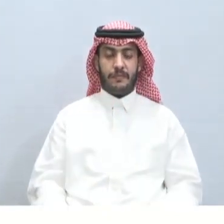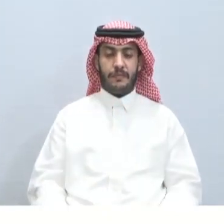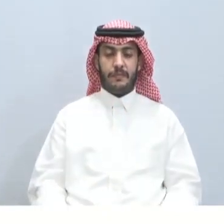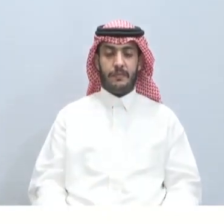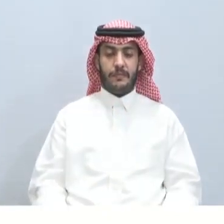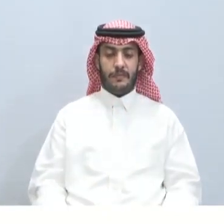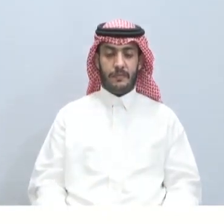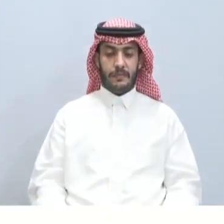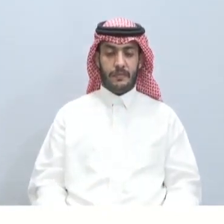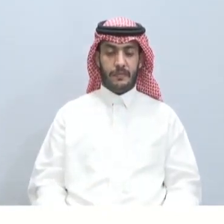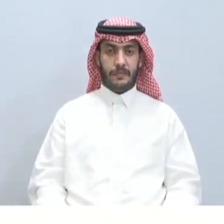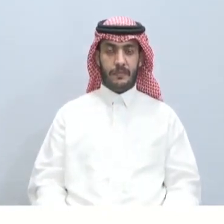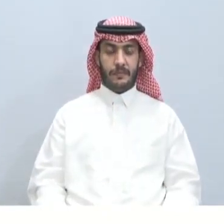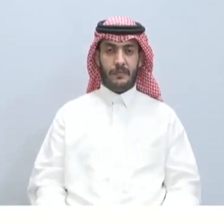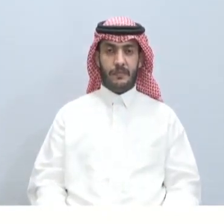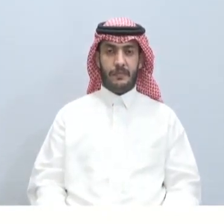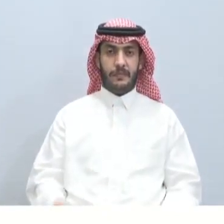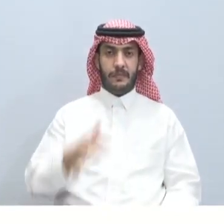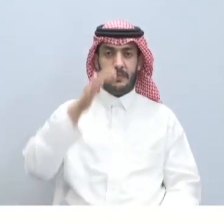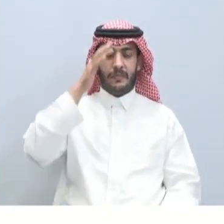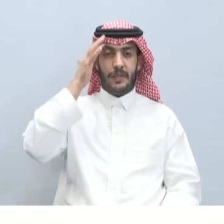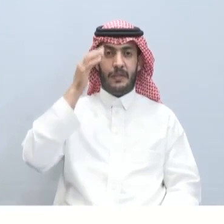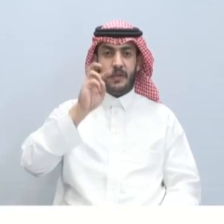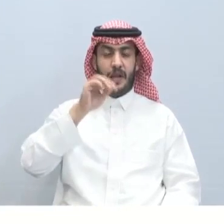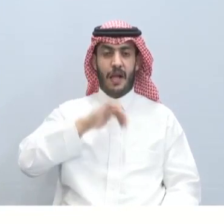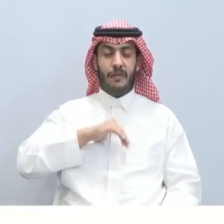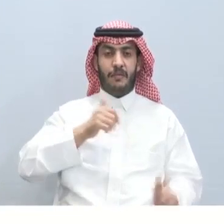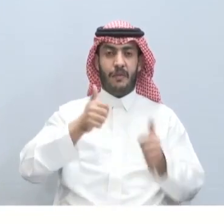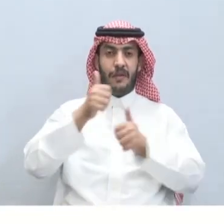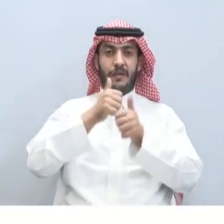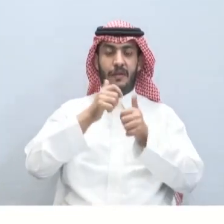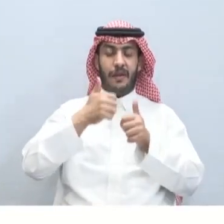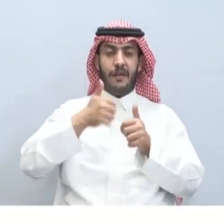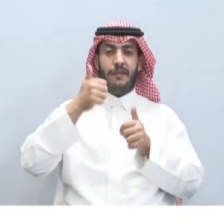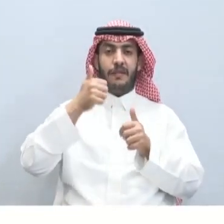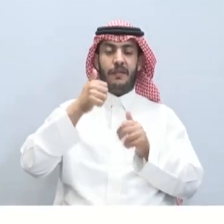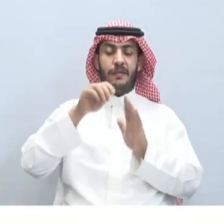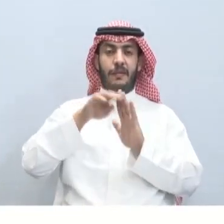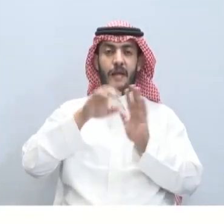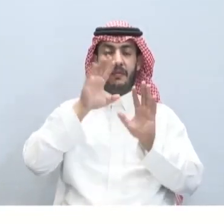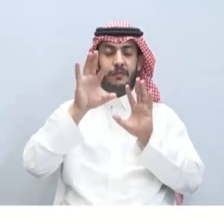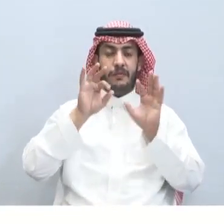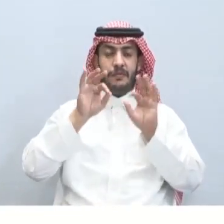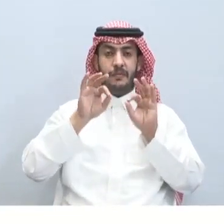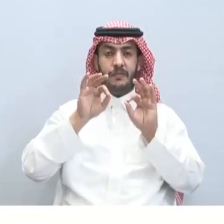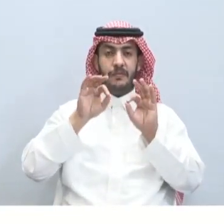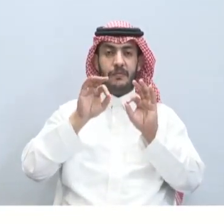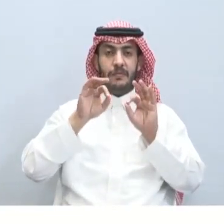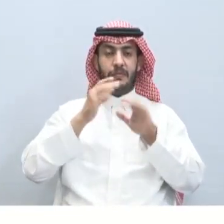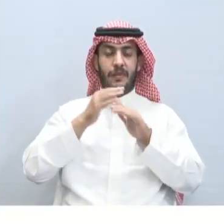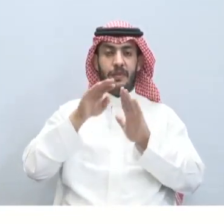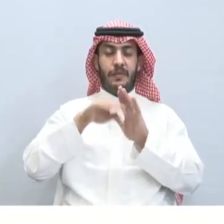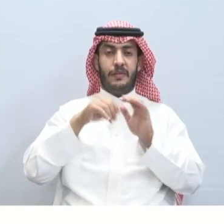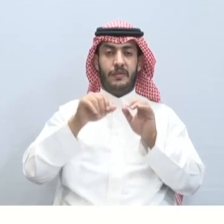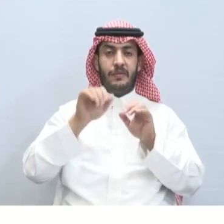فيه اذا ارادت الشركه التنافس في اي سوق من الافضل او لابد ان تحدد الى